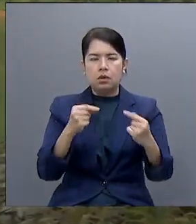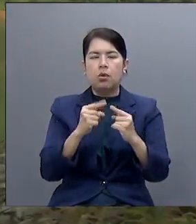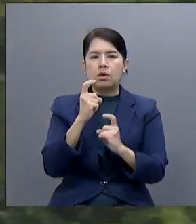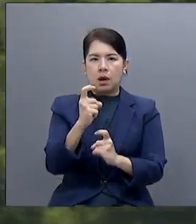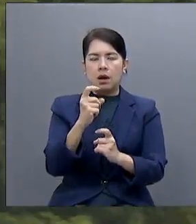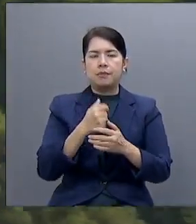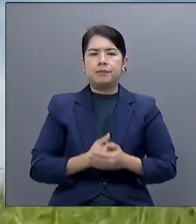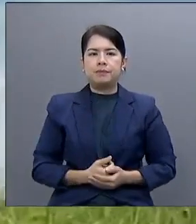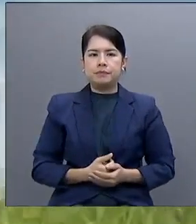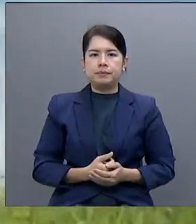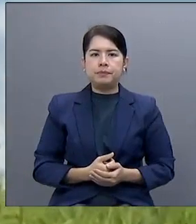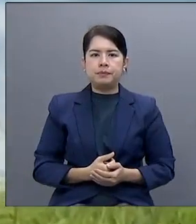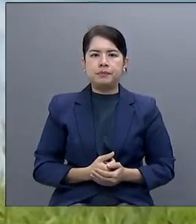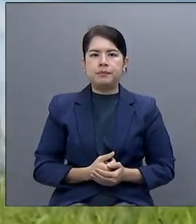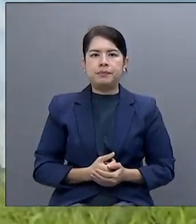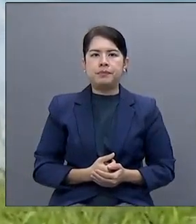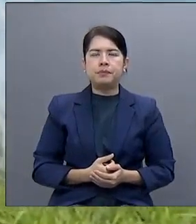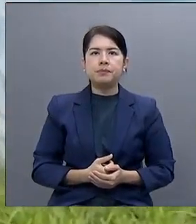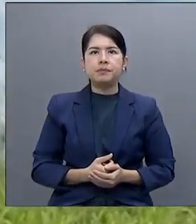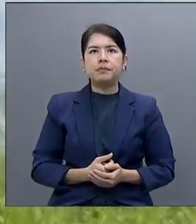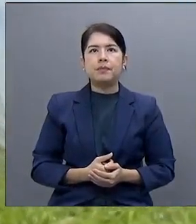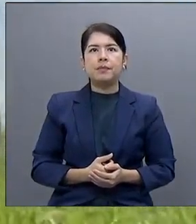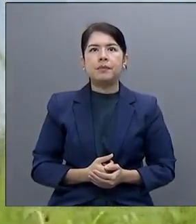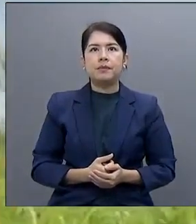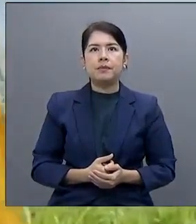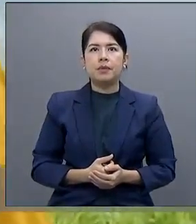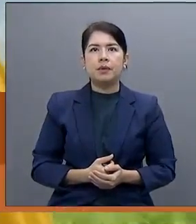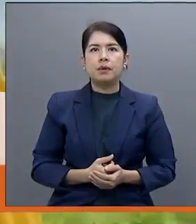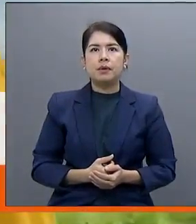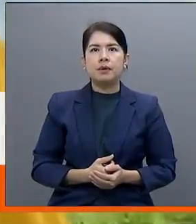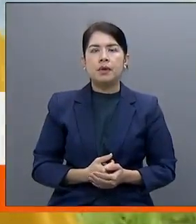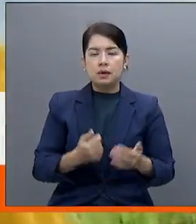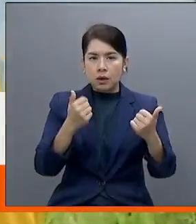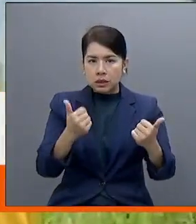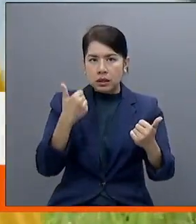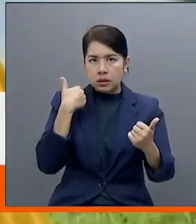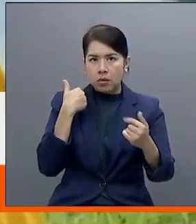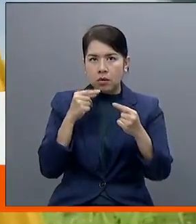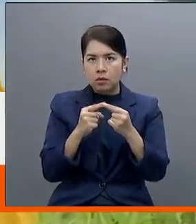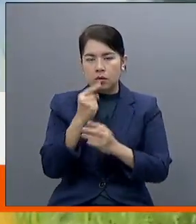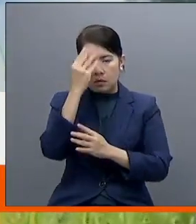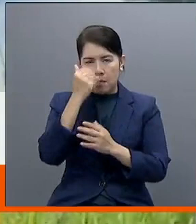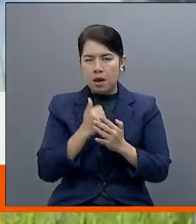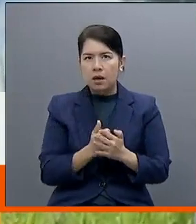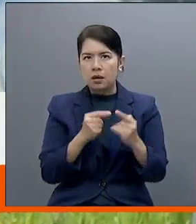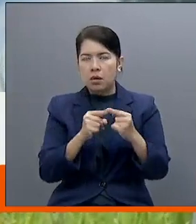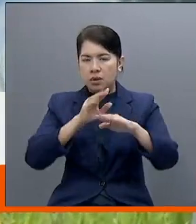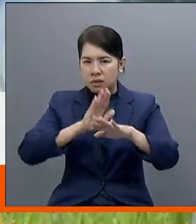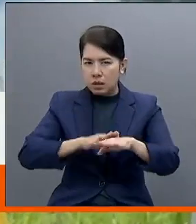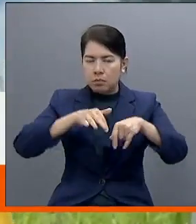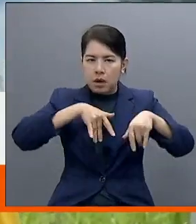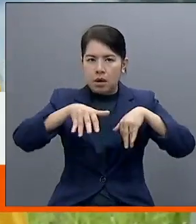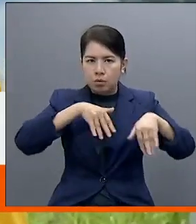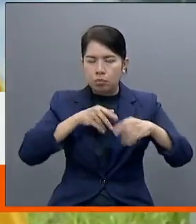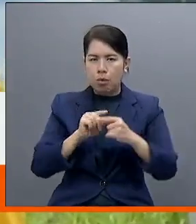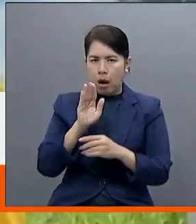ติครับ วุ่นเนี่ยว่าพยายามกำจับเขาแล้วว่าช่วงนี้คือง่ายขึ้นไปบนเขา